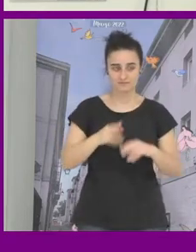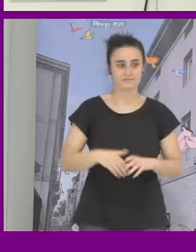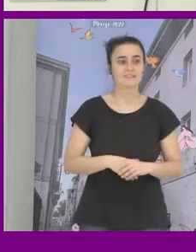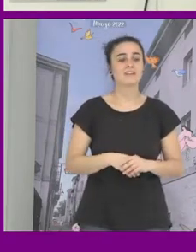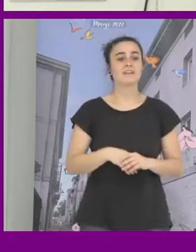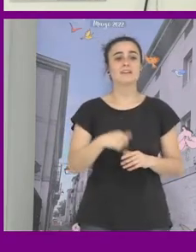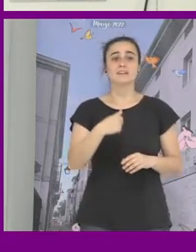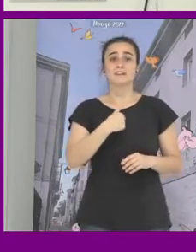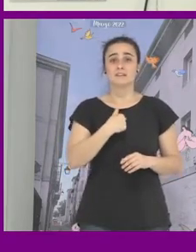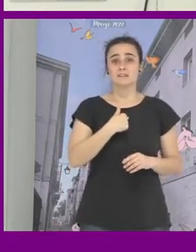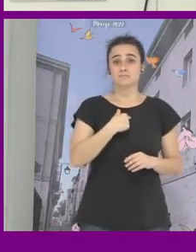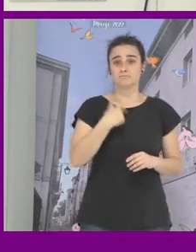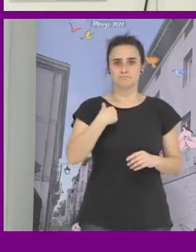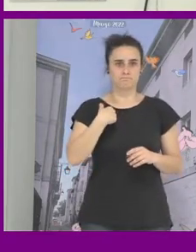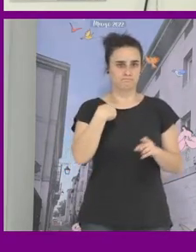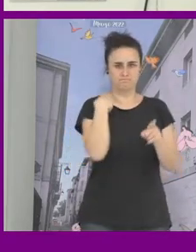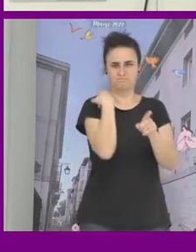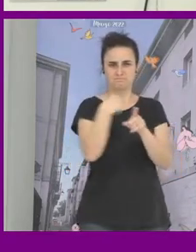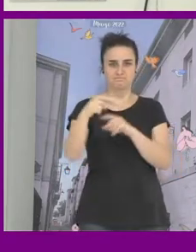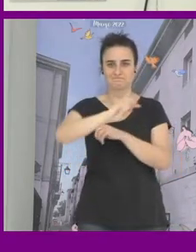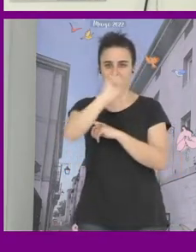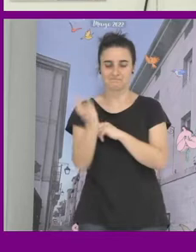Beste gauza batzuren artean